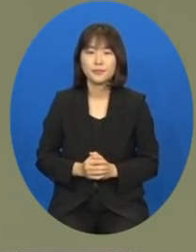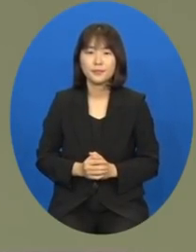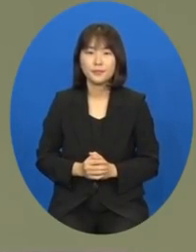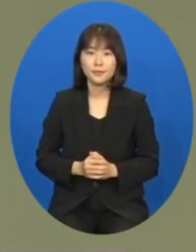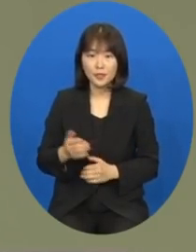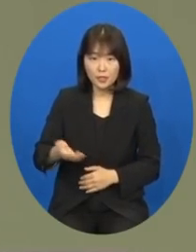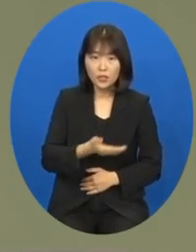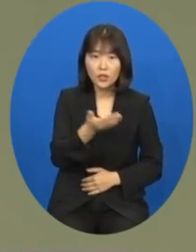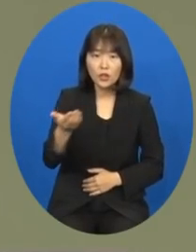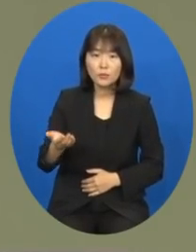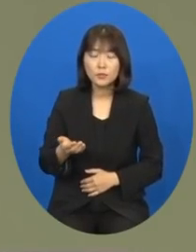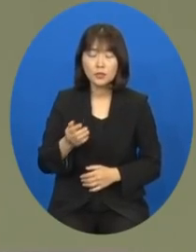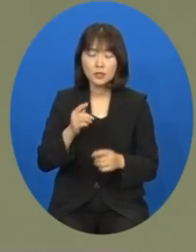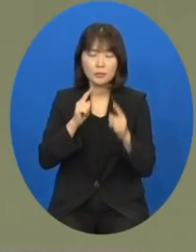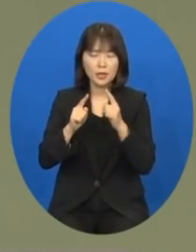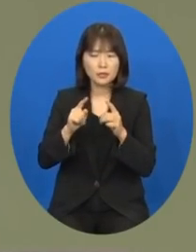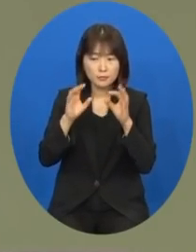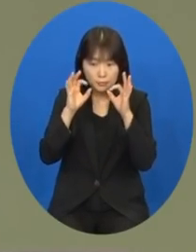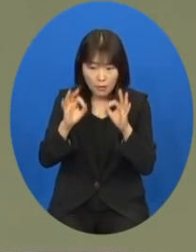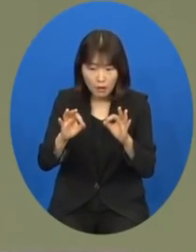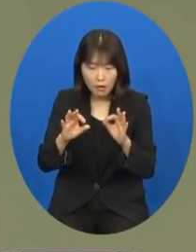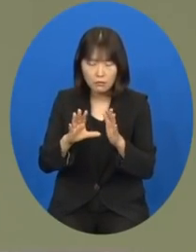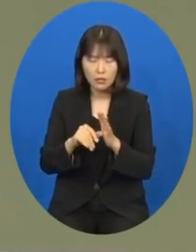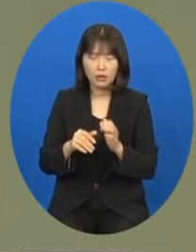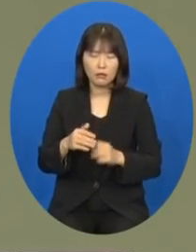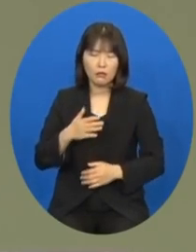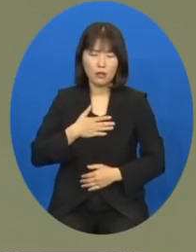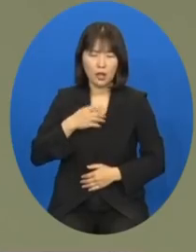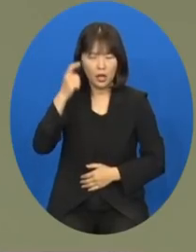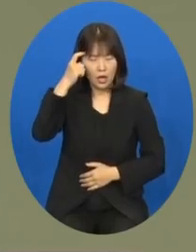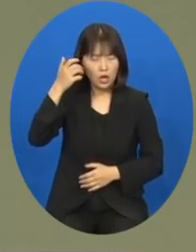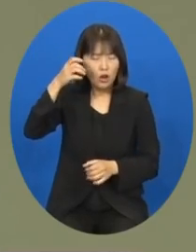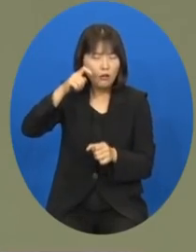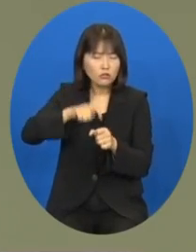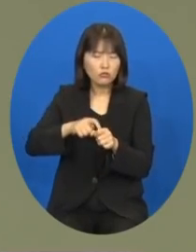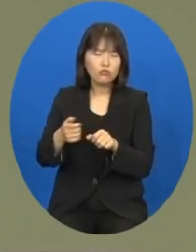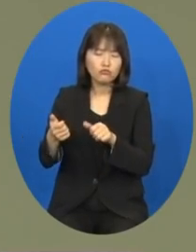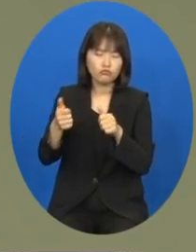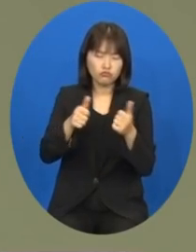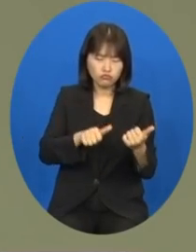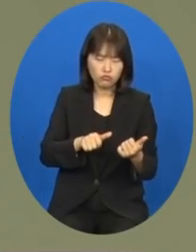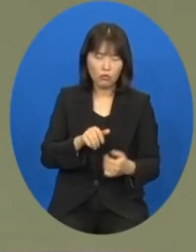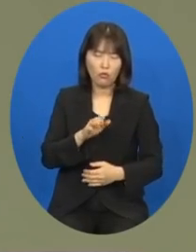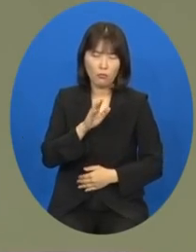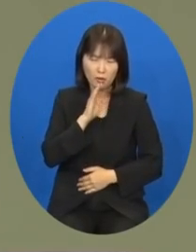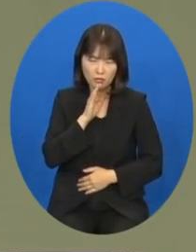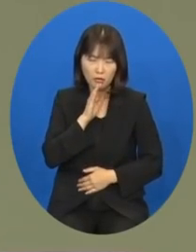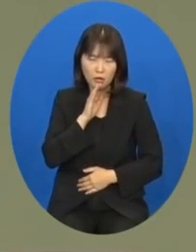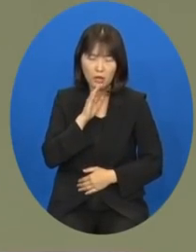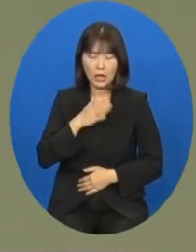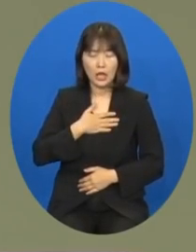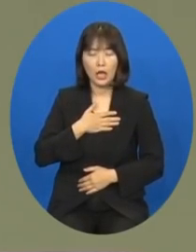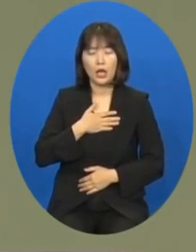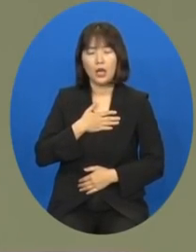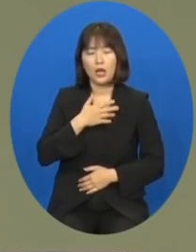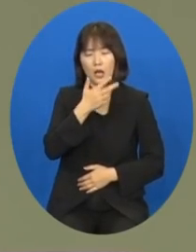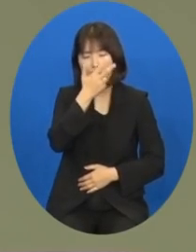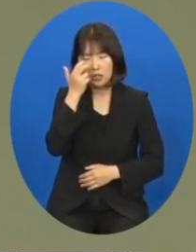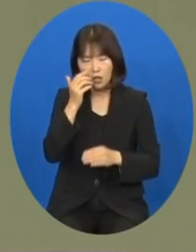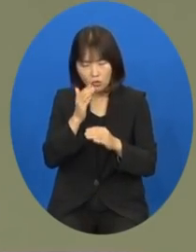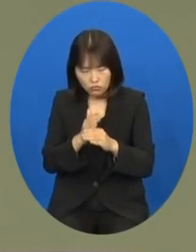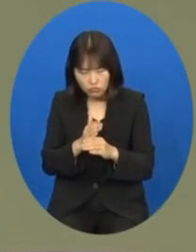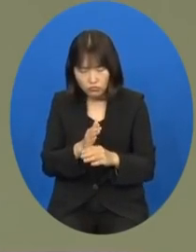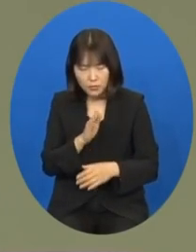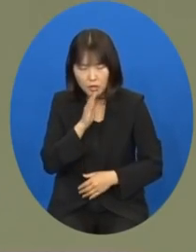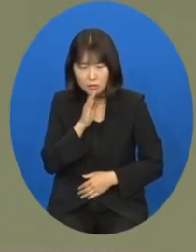여러분들은 그 말씀을 들었을 때 내가 영적으로 죽어 있거나 내가 지금 참 들어있고 다 이렇게 인정 하십니까